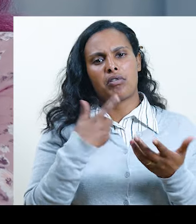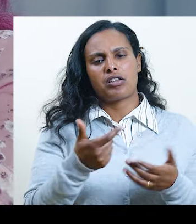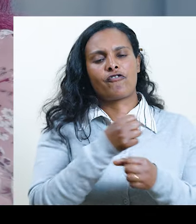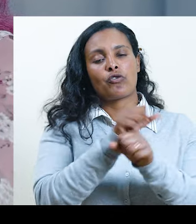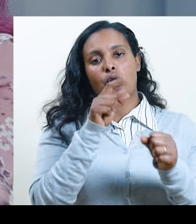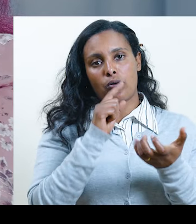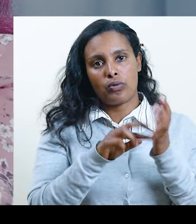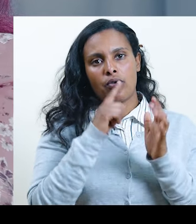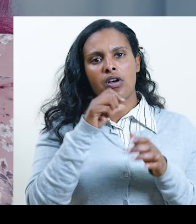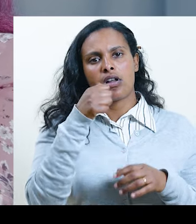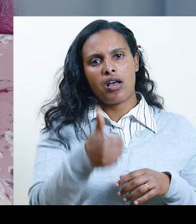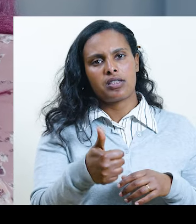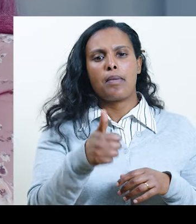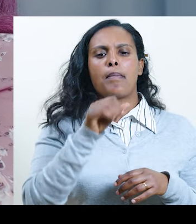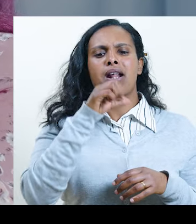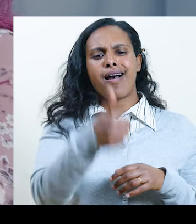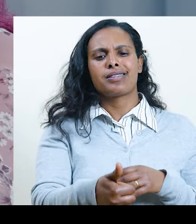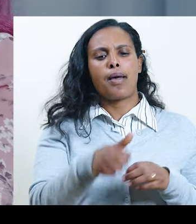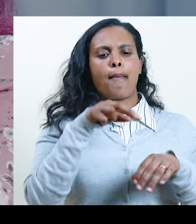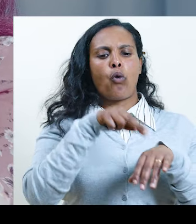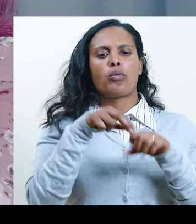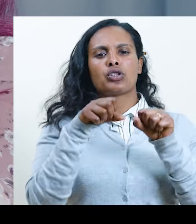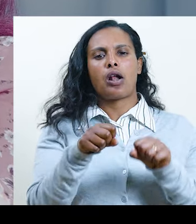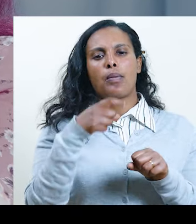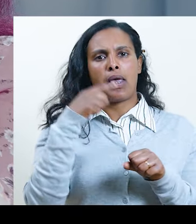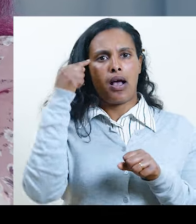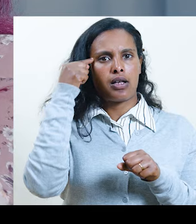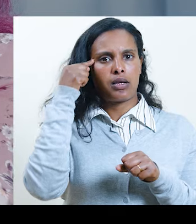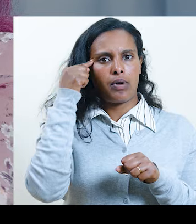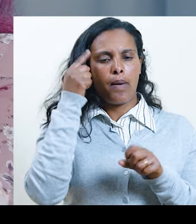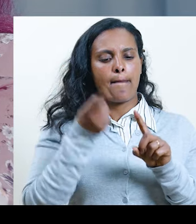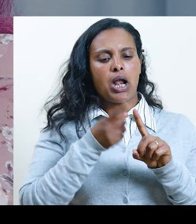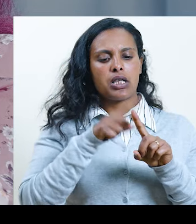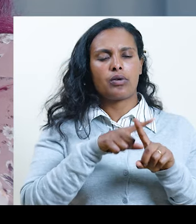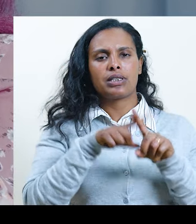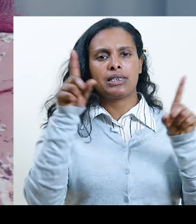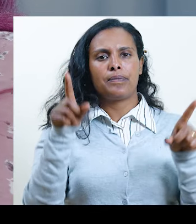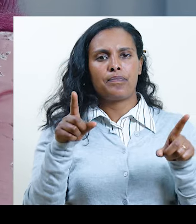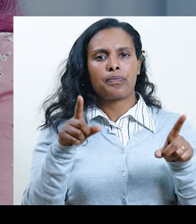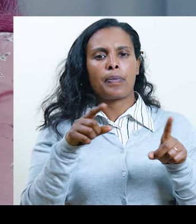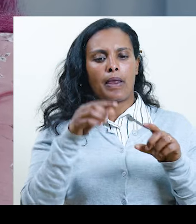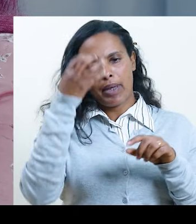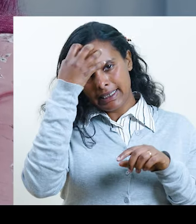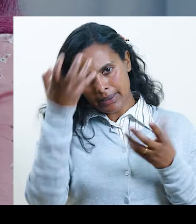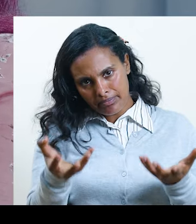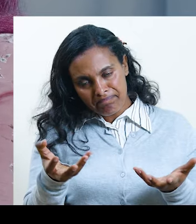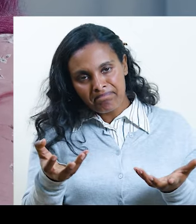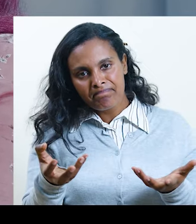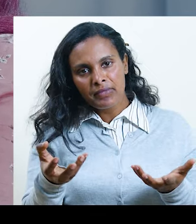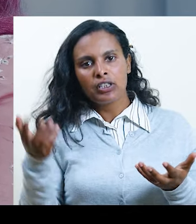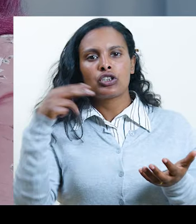ራሴ ፈተዋለሁ ራሴ በቃ በራሴ መንገድ መቆም እችላለሁ ብዬ እመለሳለሁ ግን